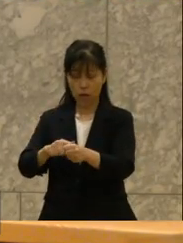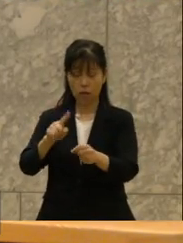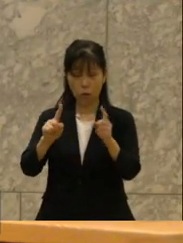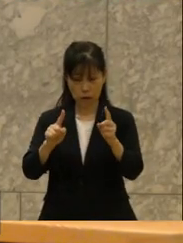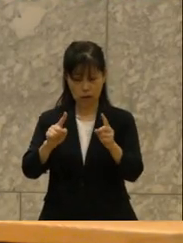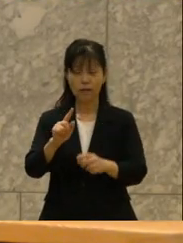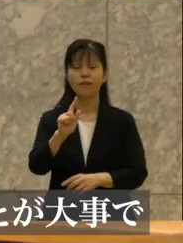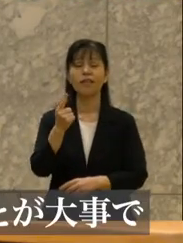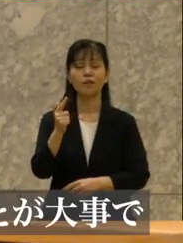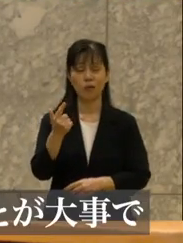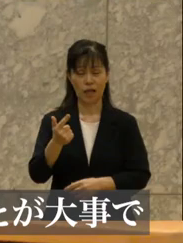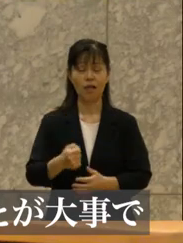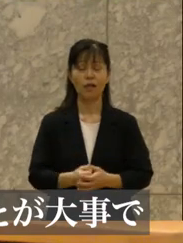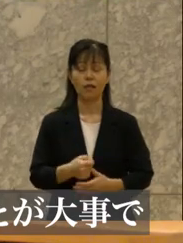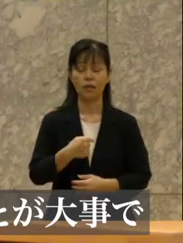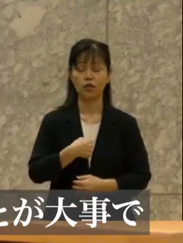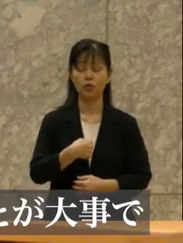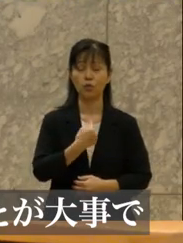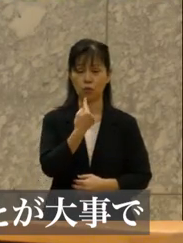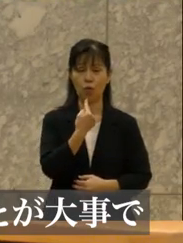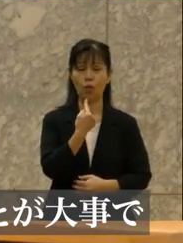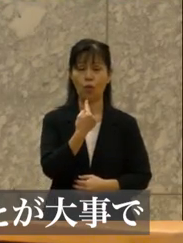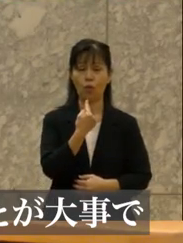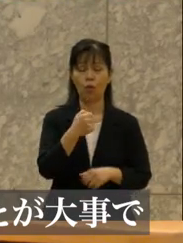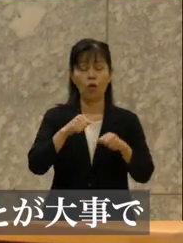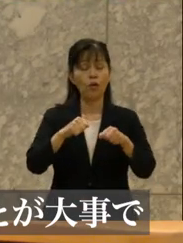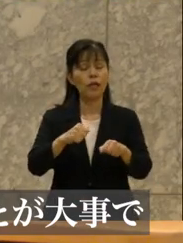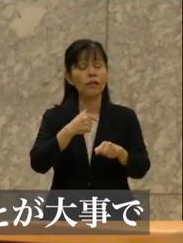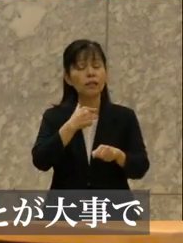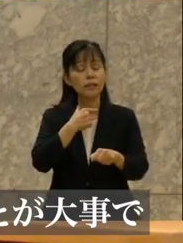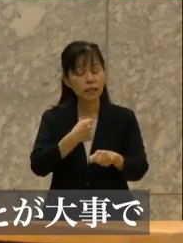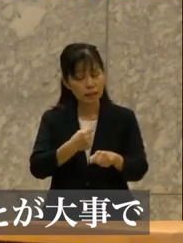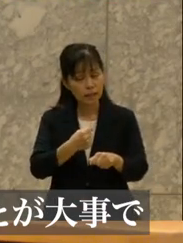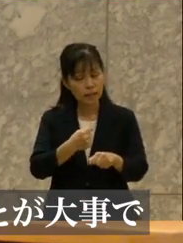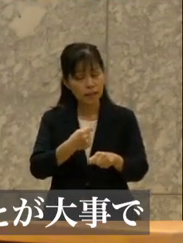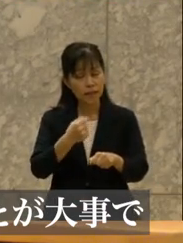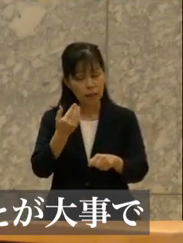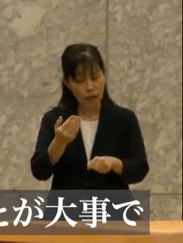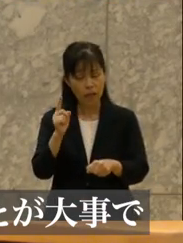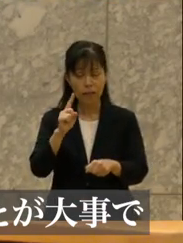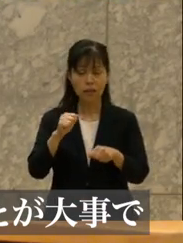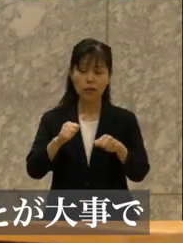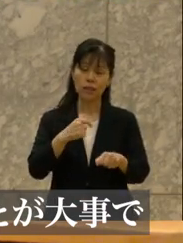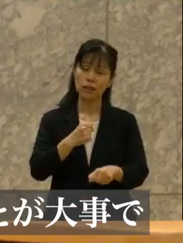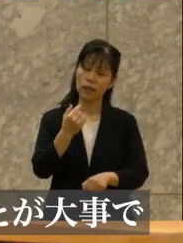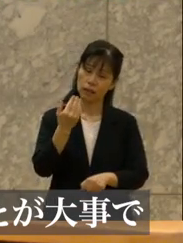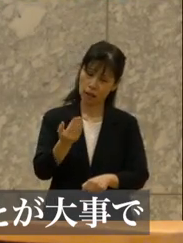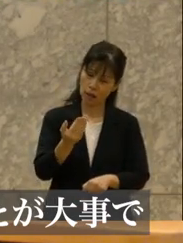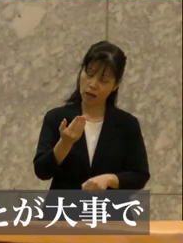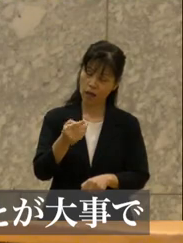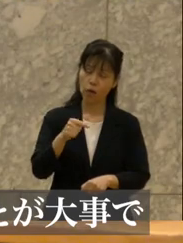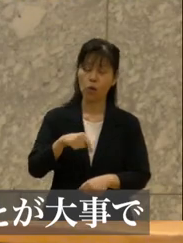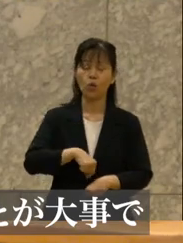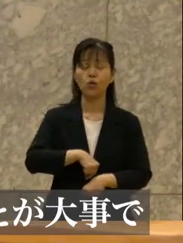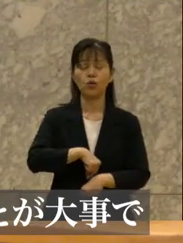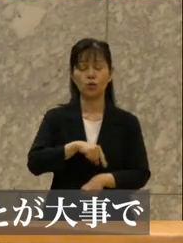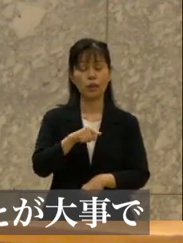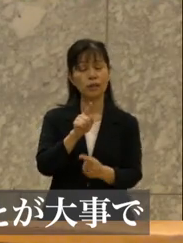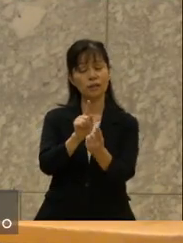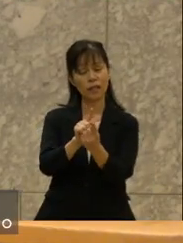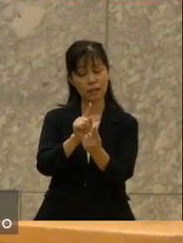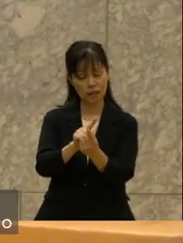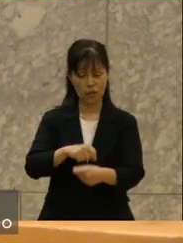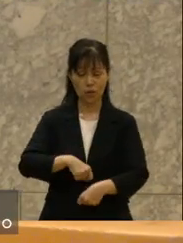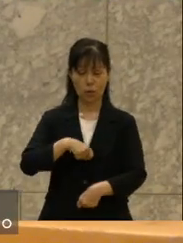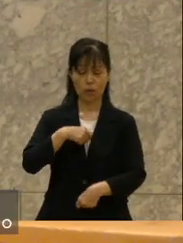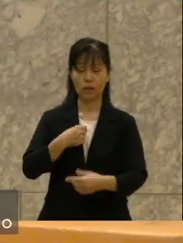とかじゃなくてその時の自分のやりたい何がやりたいかっていう気持ちに正直になることが大事